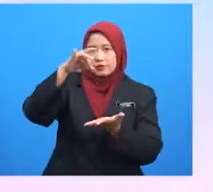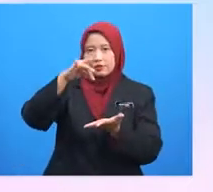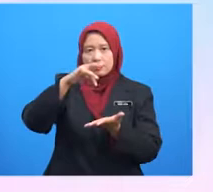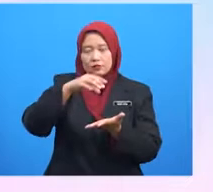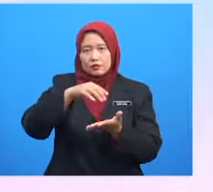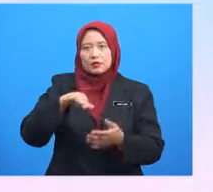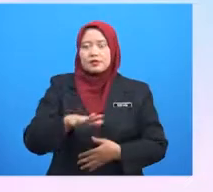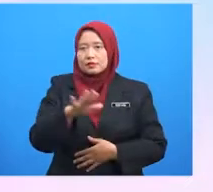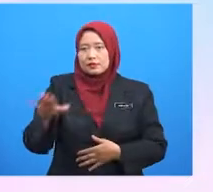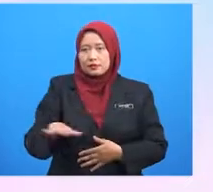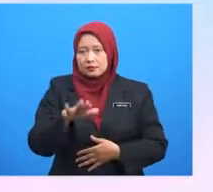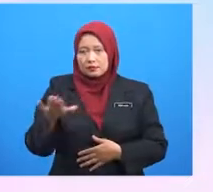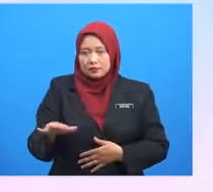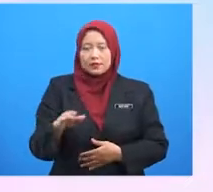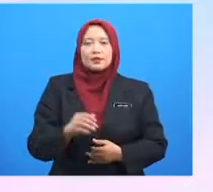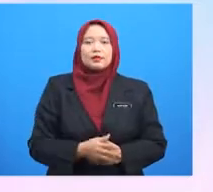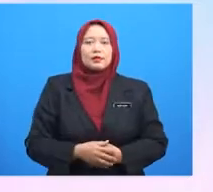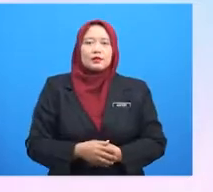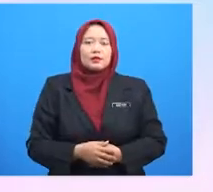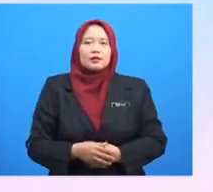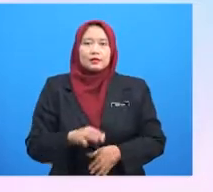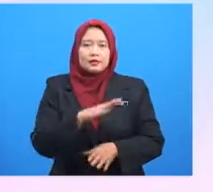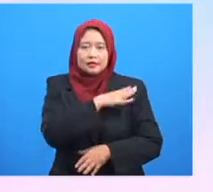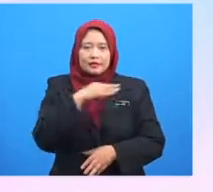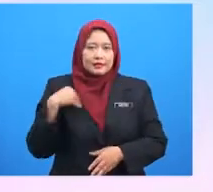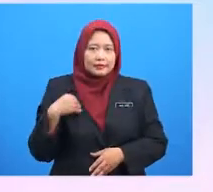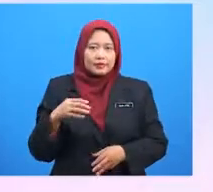tisu dan kertas surat khabar.